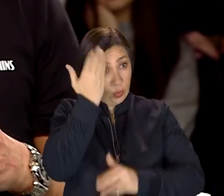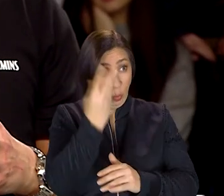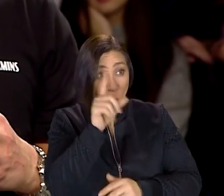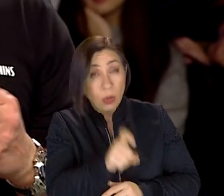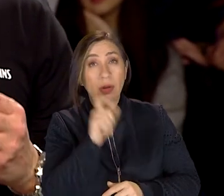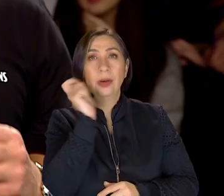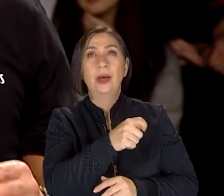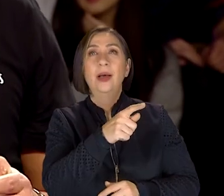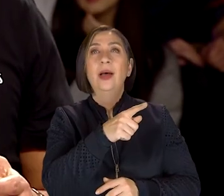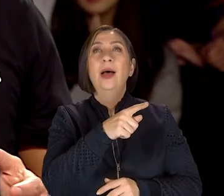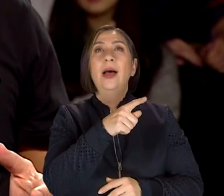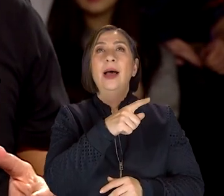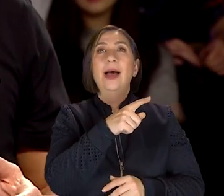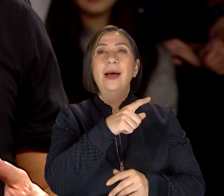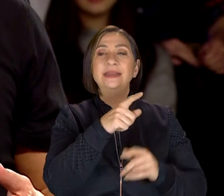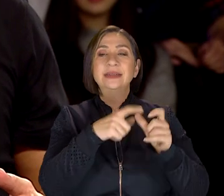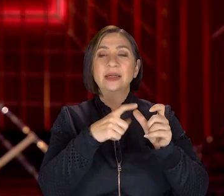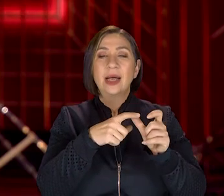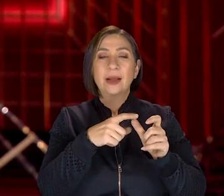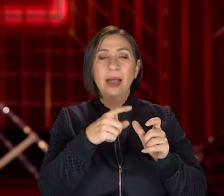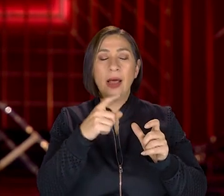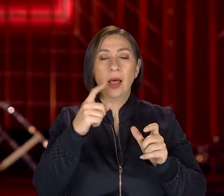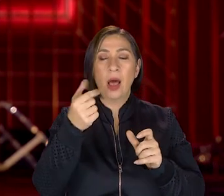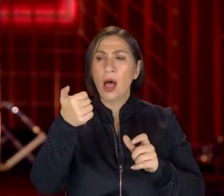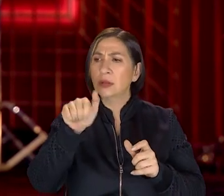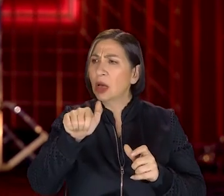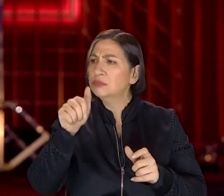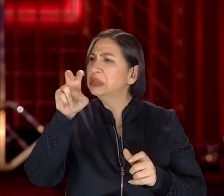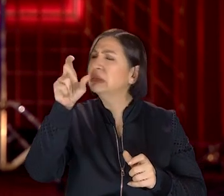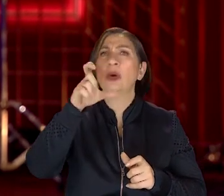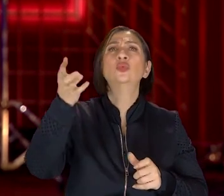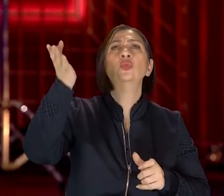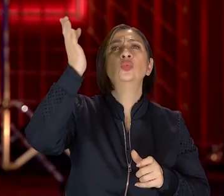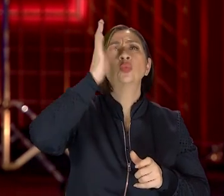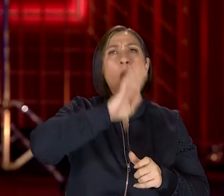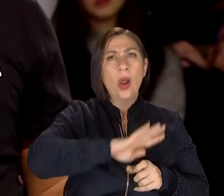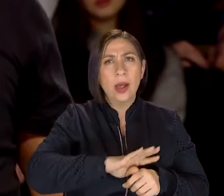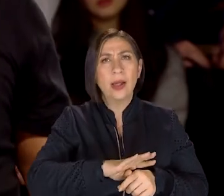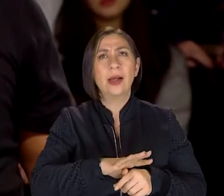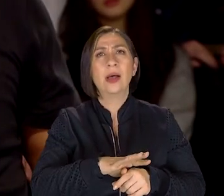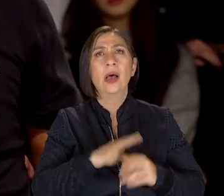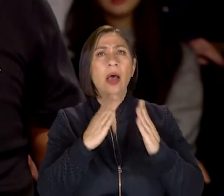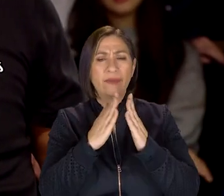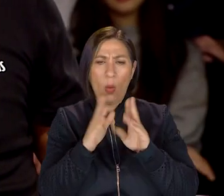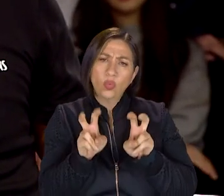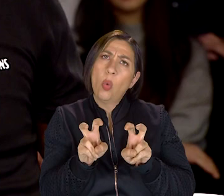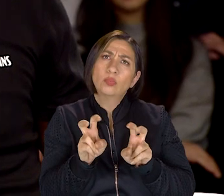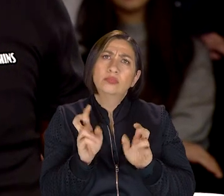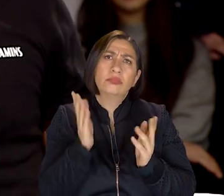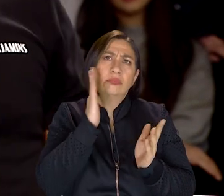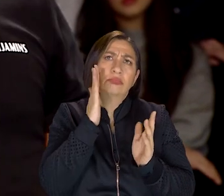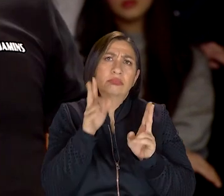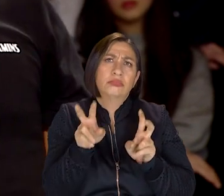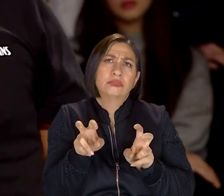filan. Abi yani aradan bir 6 ay mı 8 ay mı ne geçti, evde oturuyorum ben.